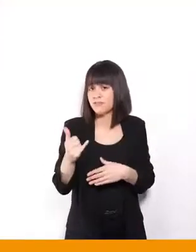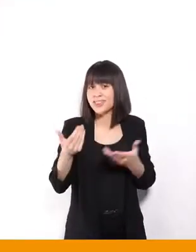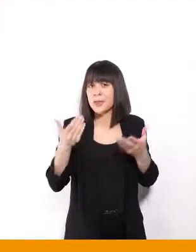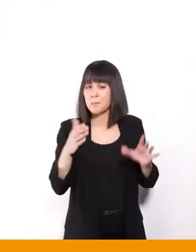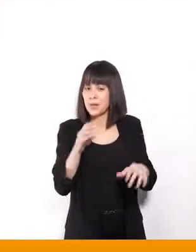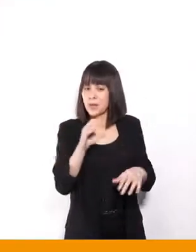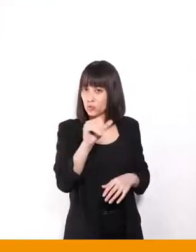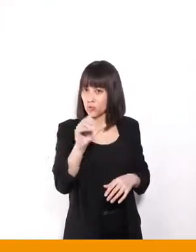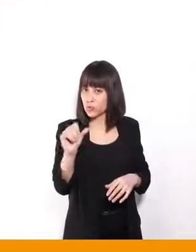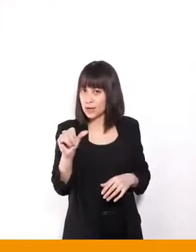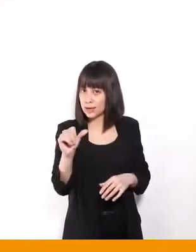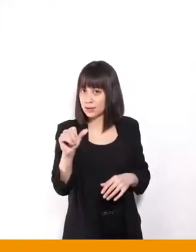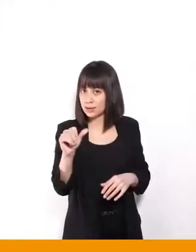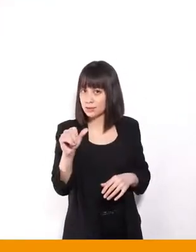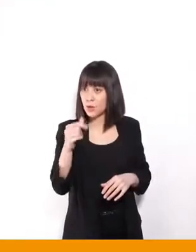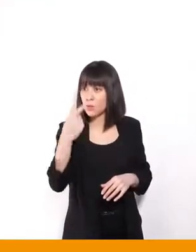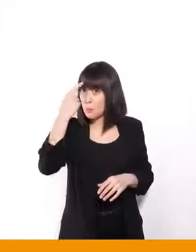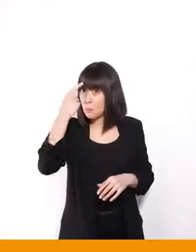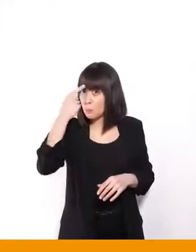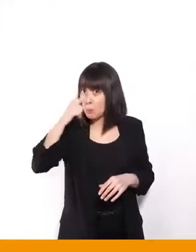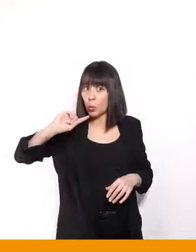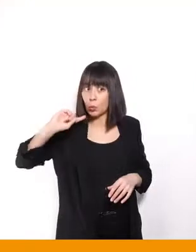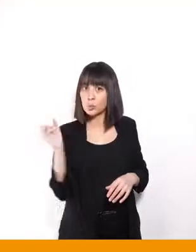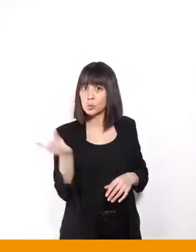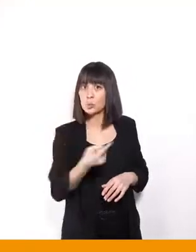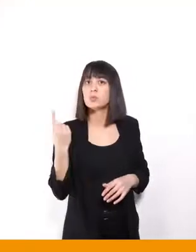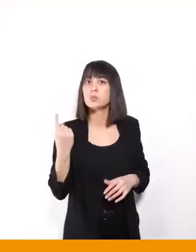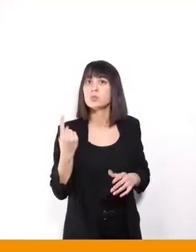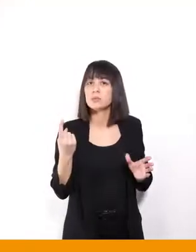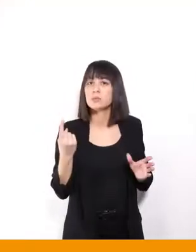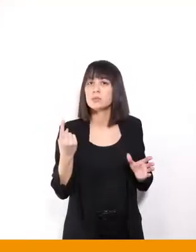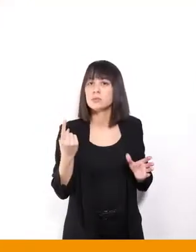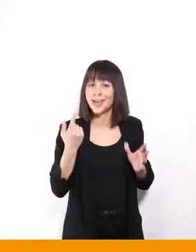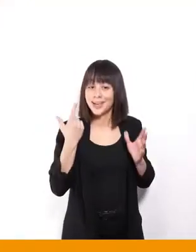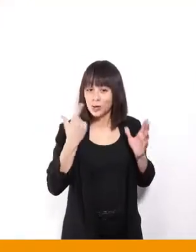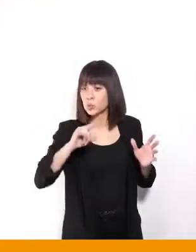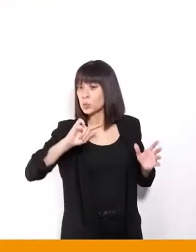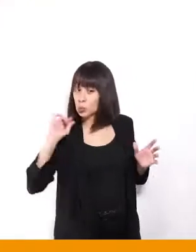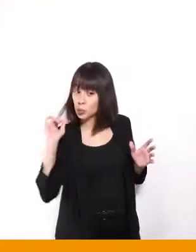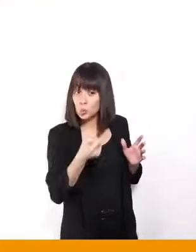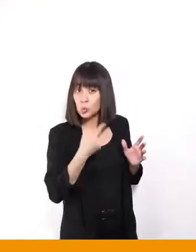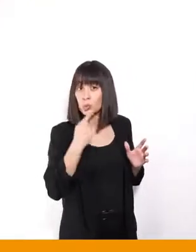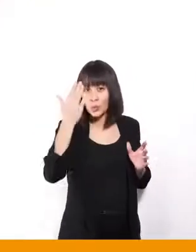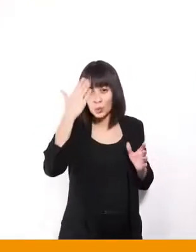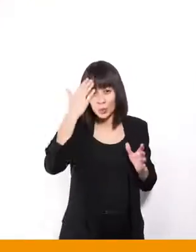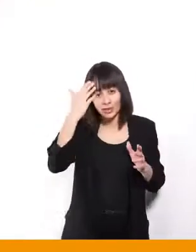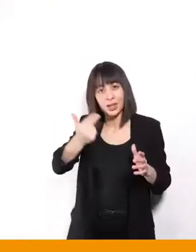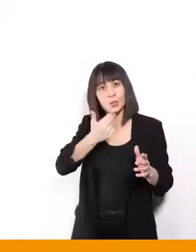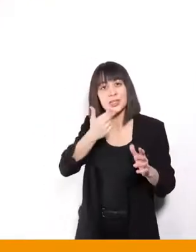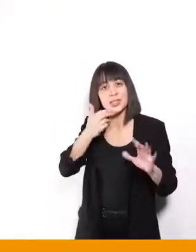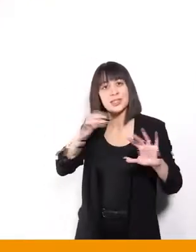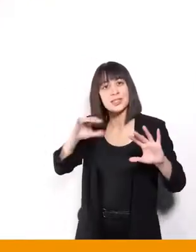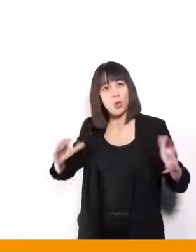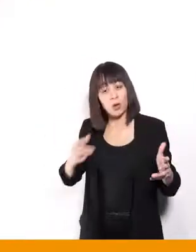tous, tout simplement, et qu'on sache l'utiliser, mais qu'il soit déjà accessible à toutes et à tous.